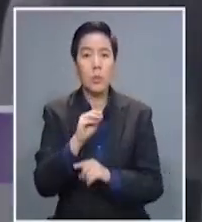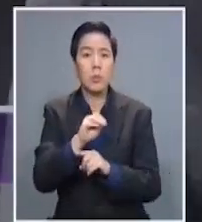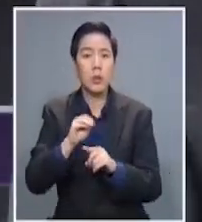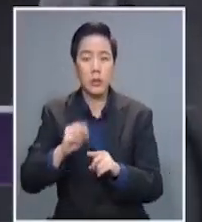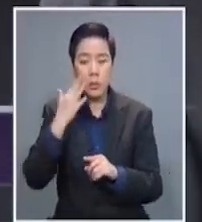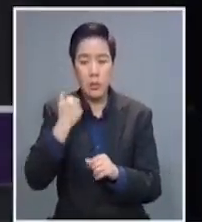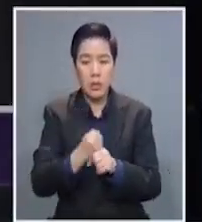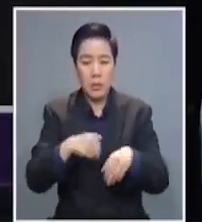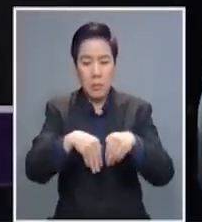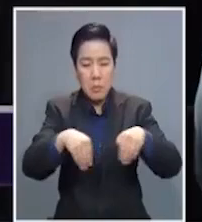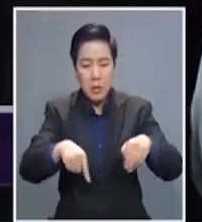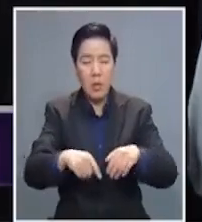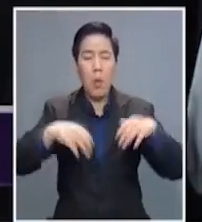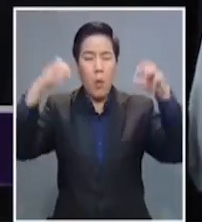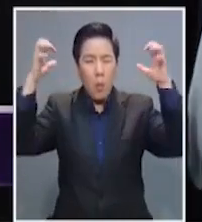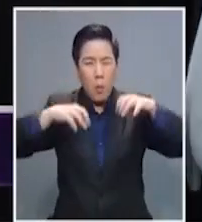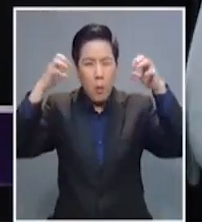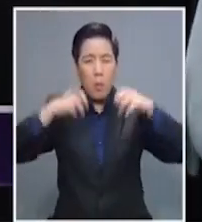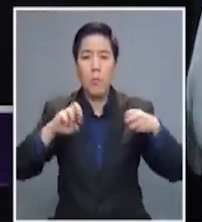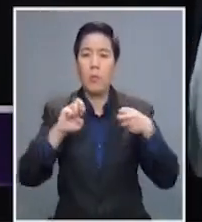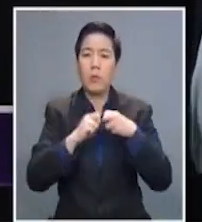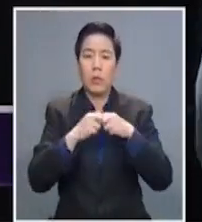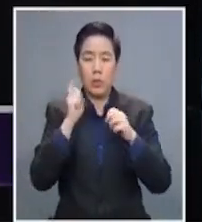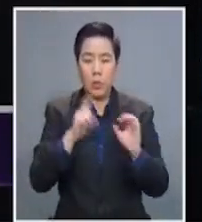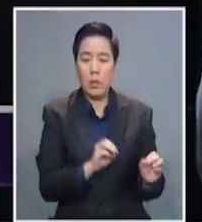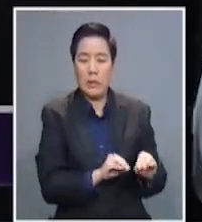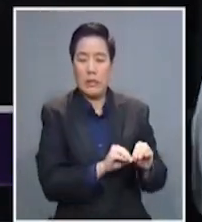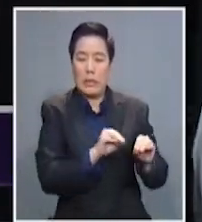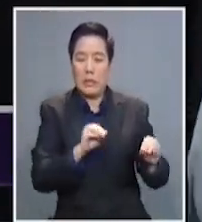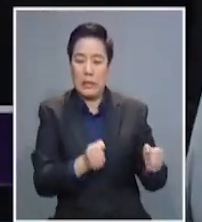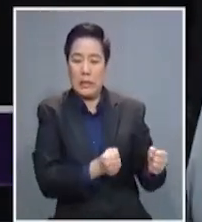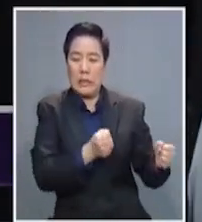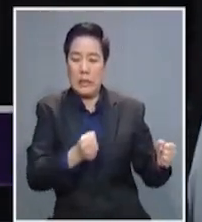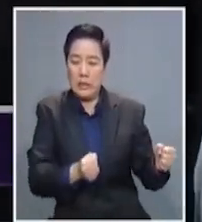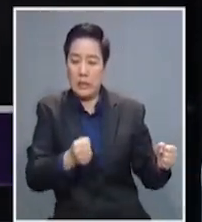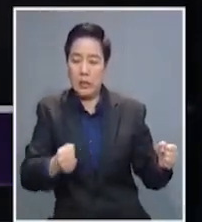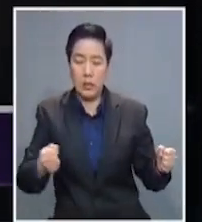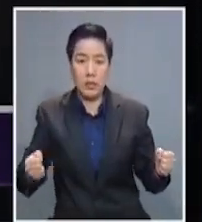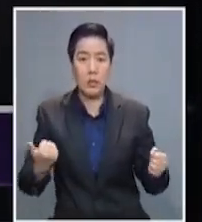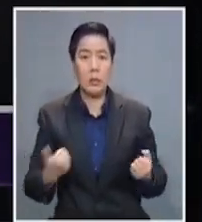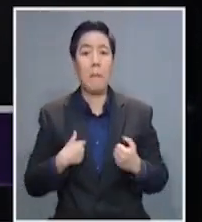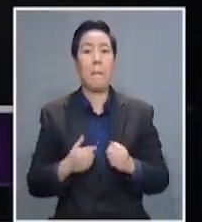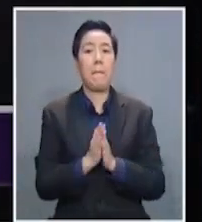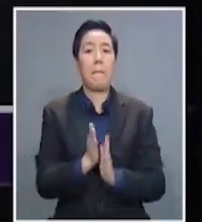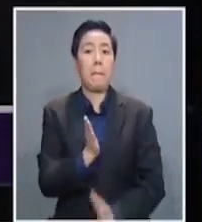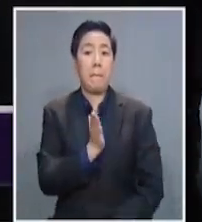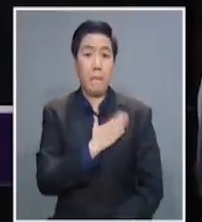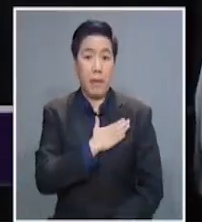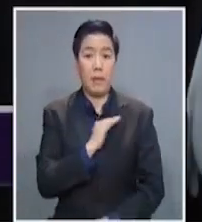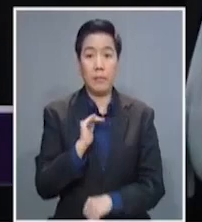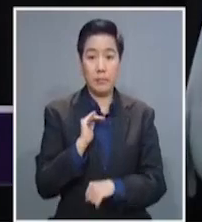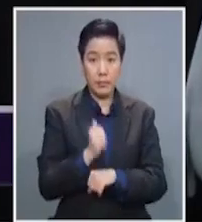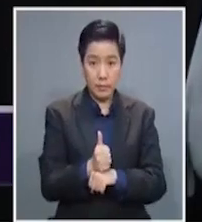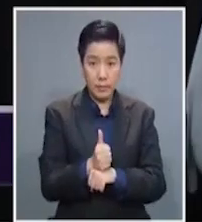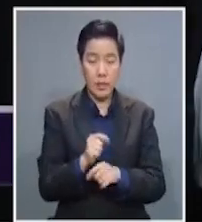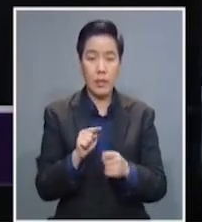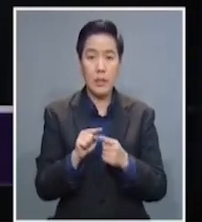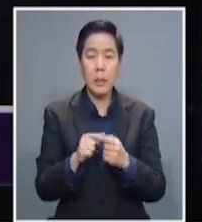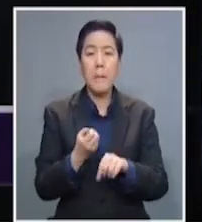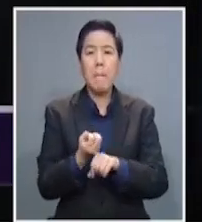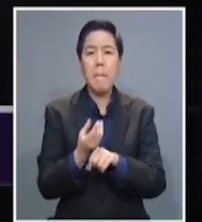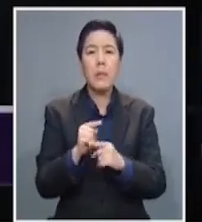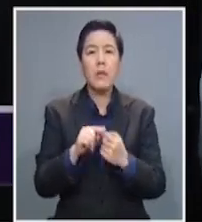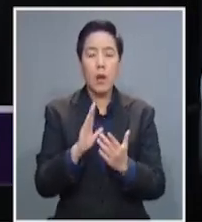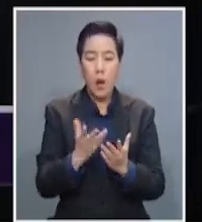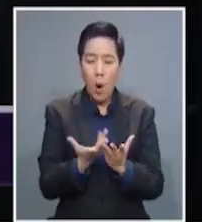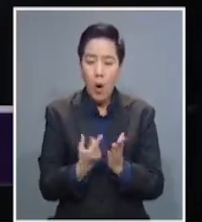การก่อสร้างนั้นประสบปัญหาฝนตกหนักทำให้ต้องล่าช้าออกไปค่ะในโอกาสนี้พระครูปัญญาวัชราพรเจ้าอาวาสวัดนาเมืองเพชรซึ่งเป็